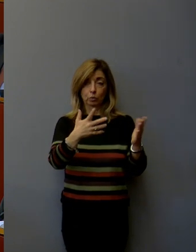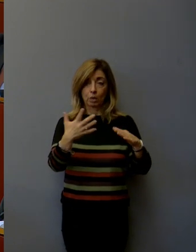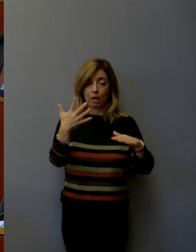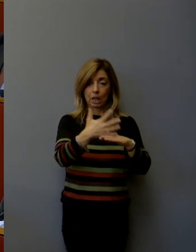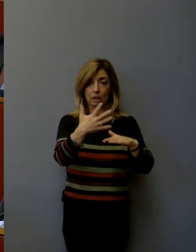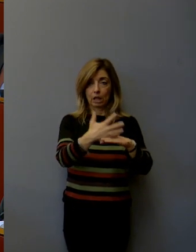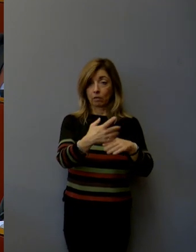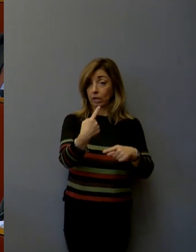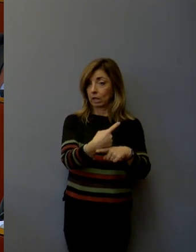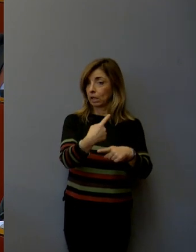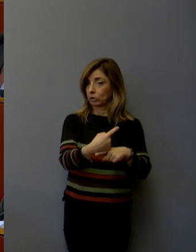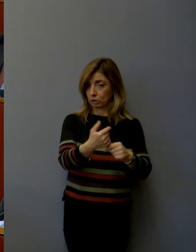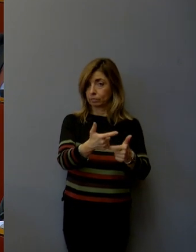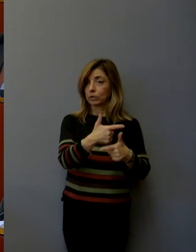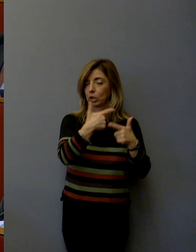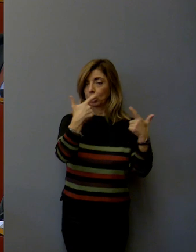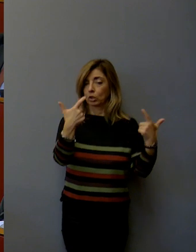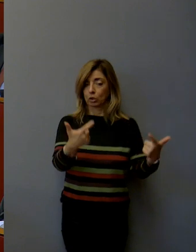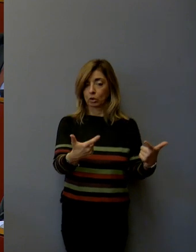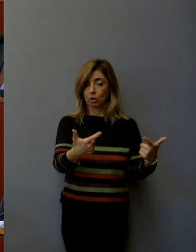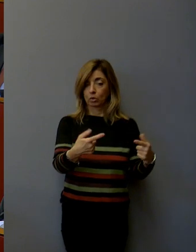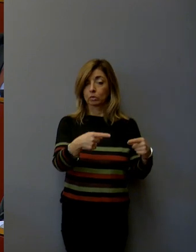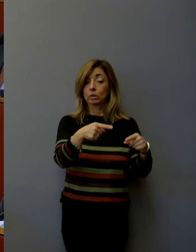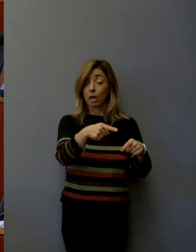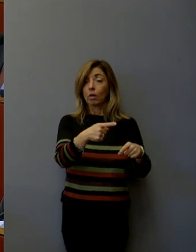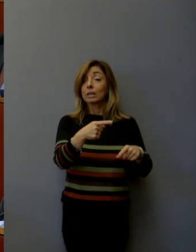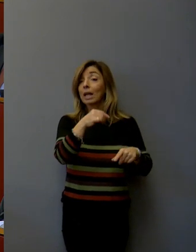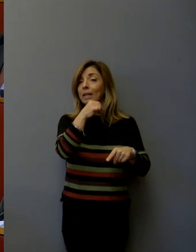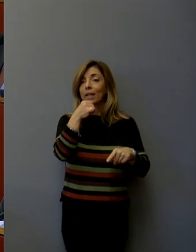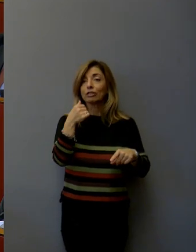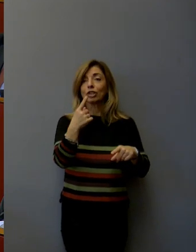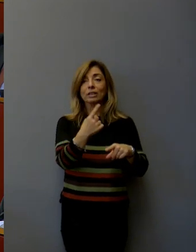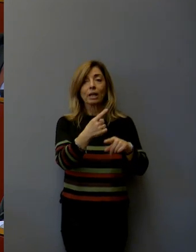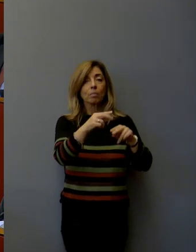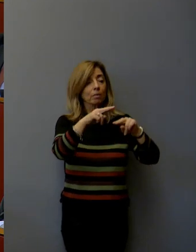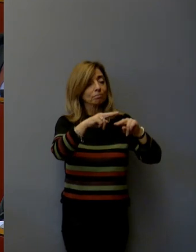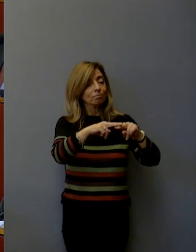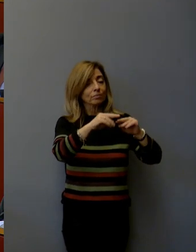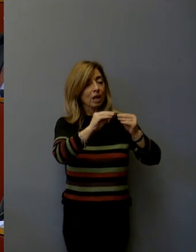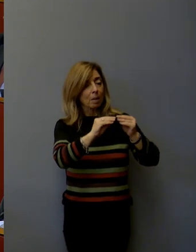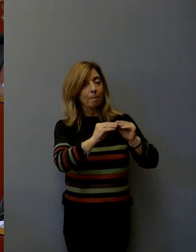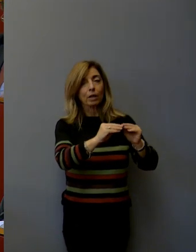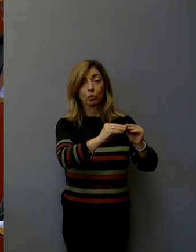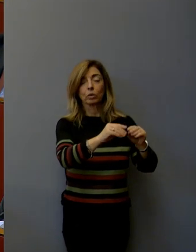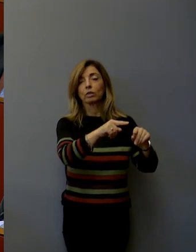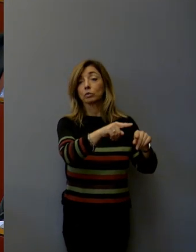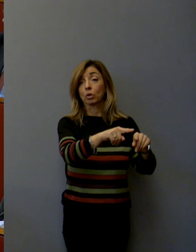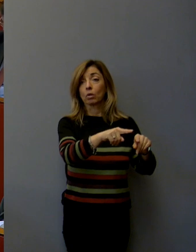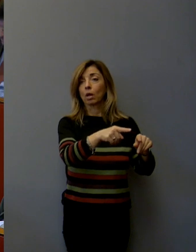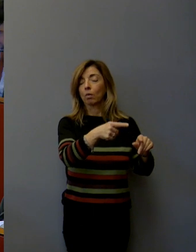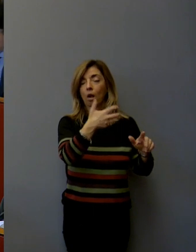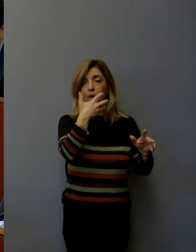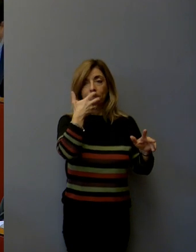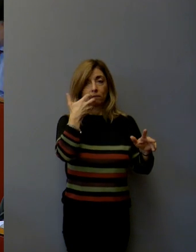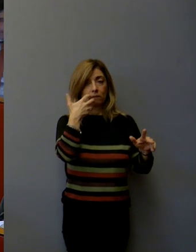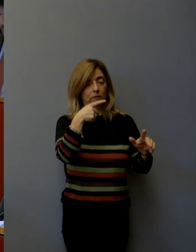necessari per tenere questo che è un vero gioiello che contiene peraltro un Ninfeo di grande bellezza